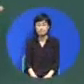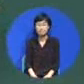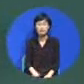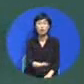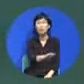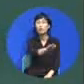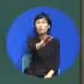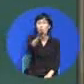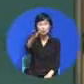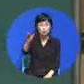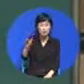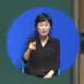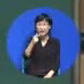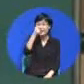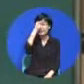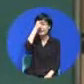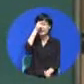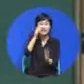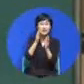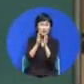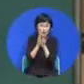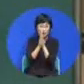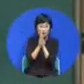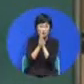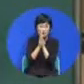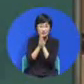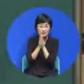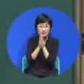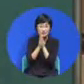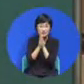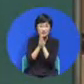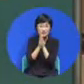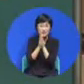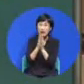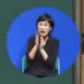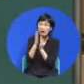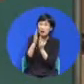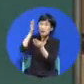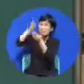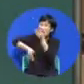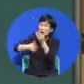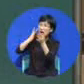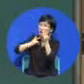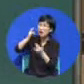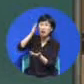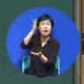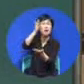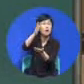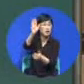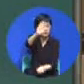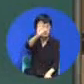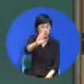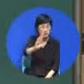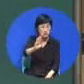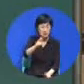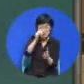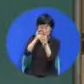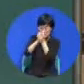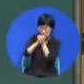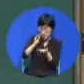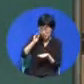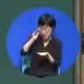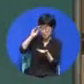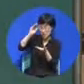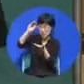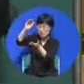우리의 기도는 전부 그릇에 담긴다. All of our prayers are placed inside of these bowls,